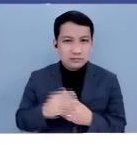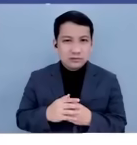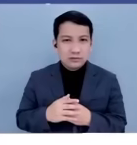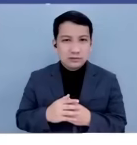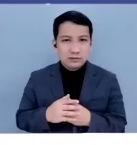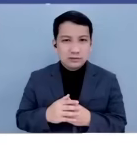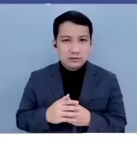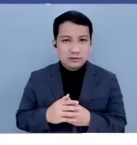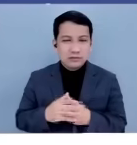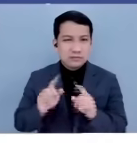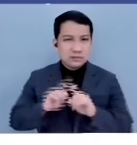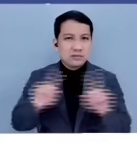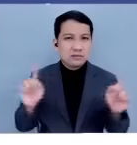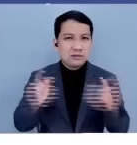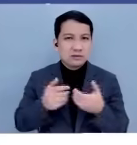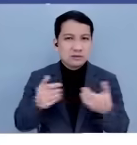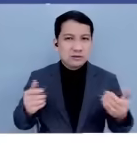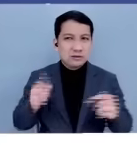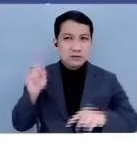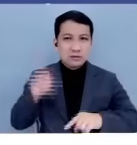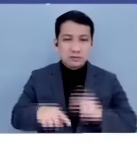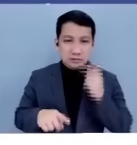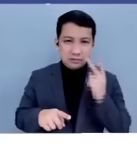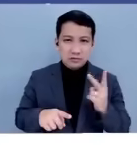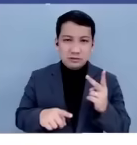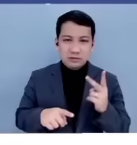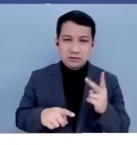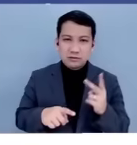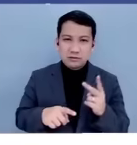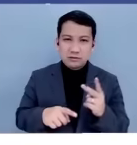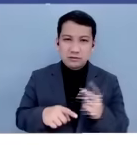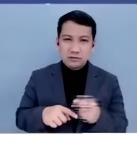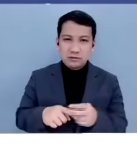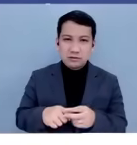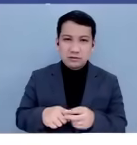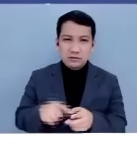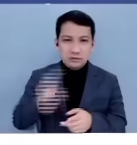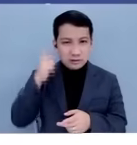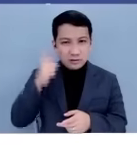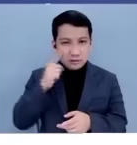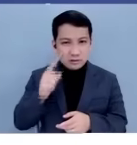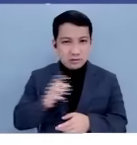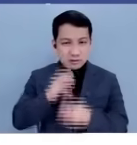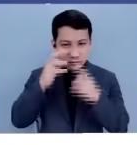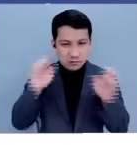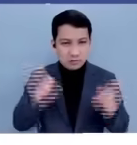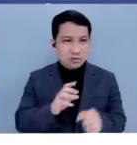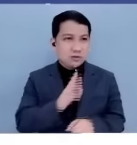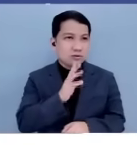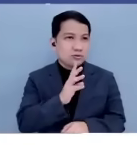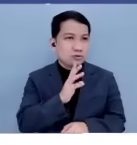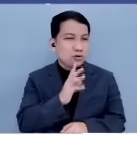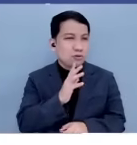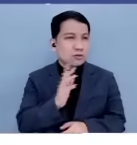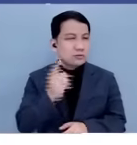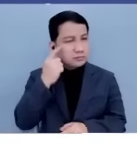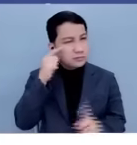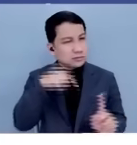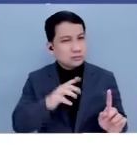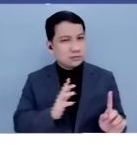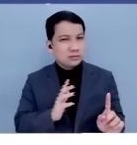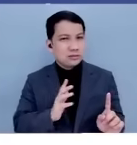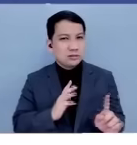malayong malayo, no? Very deceiving kasi. Si Mayor Zamora, pag nagsalita, soft-spoken, no? Kala mo, no? Napakabait. Para itong pelikula lang